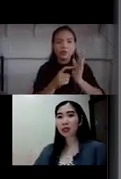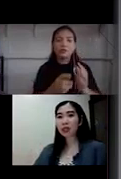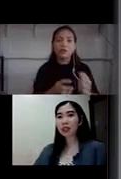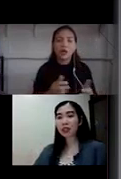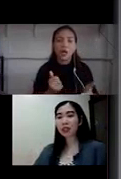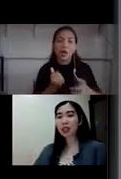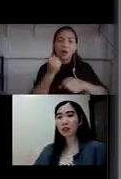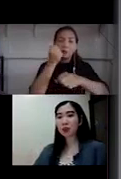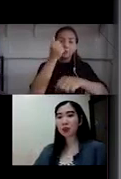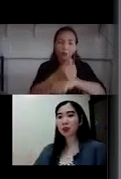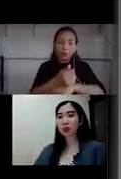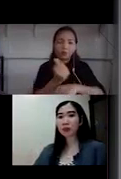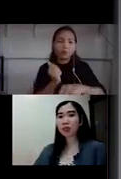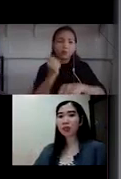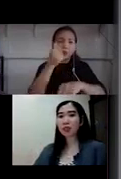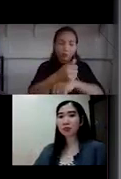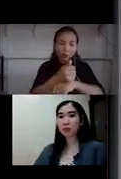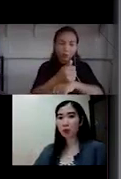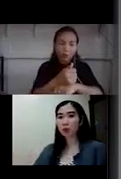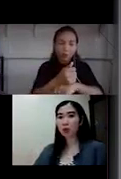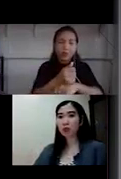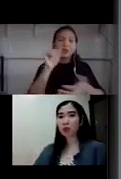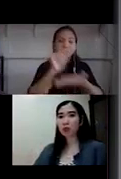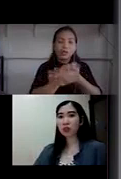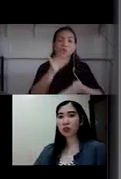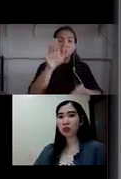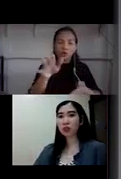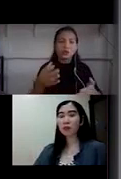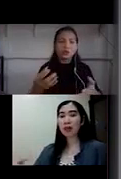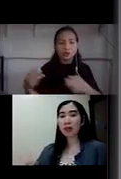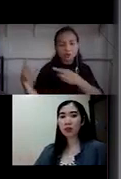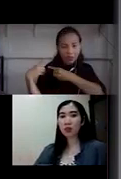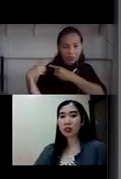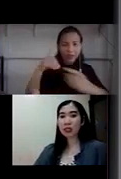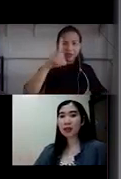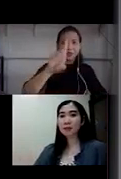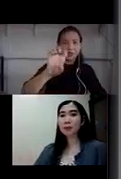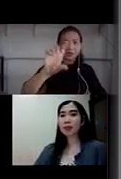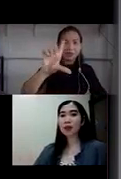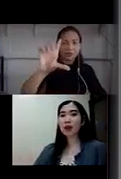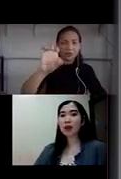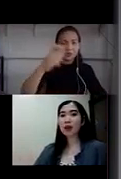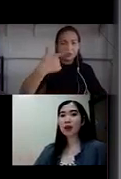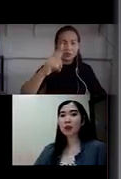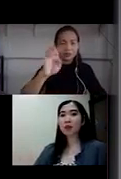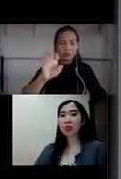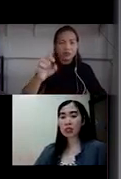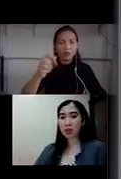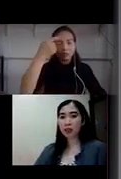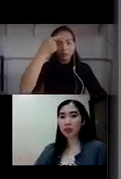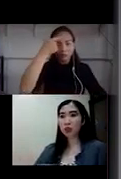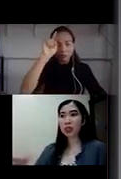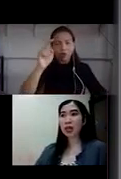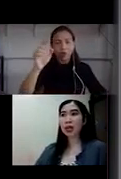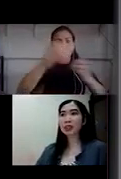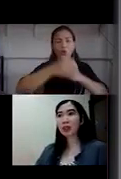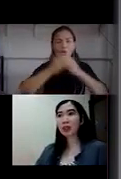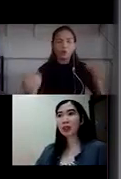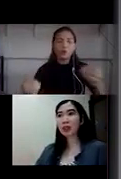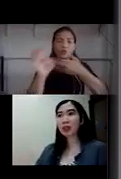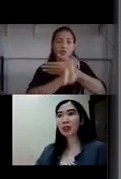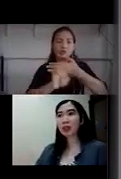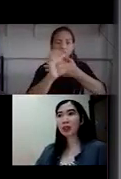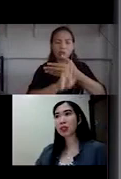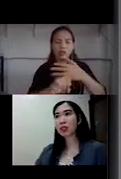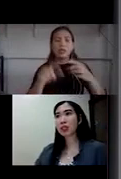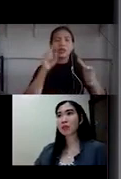approval na i-delegate mo yung email mo para doon sa office email. So, i-accept lang